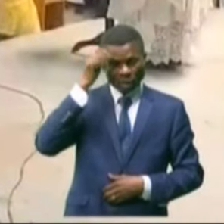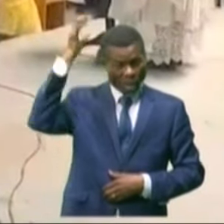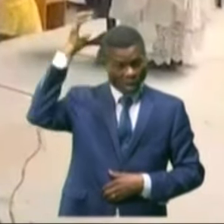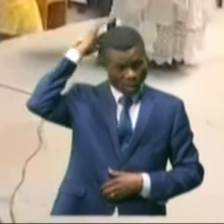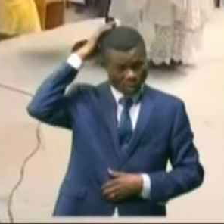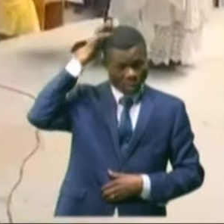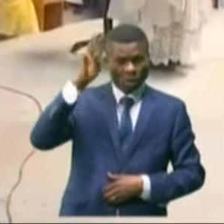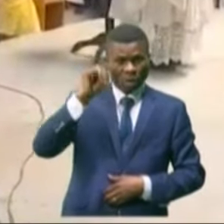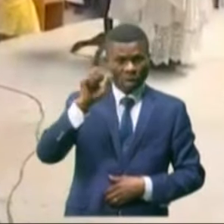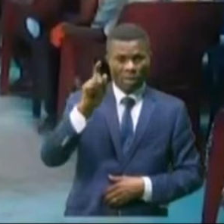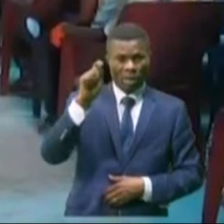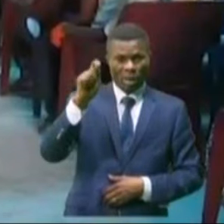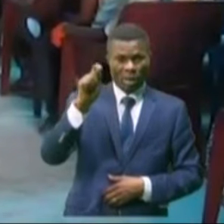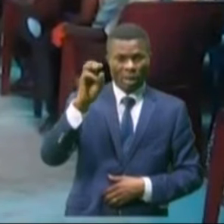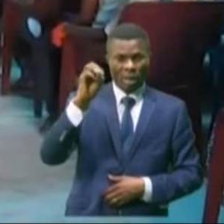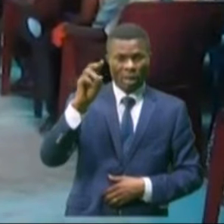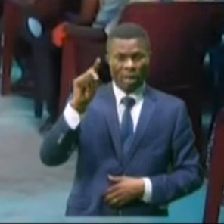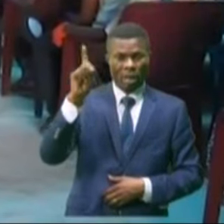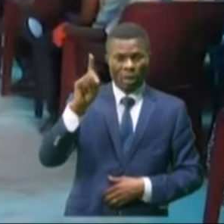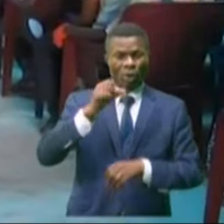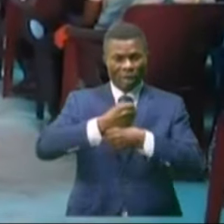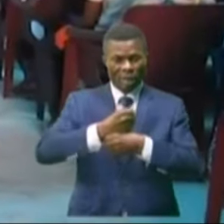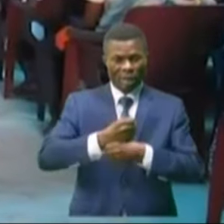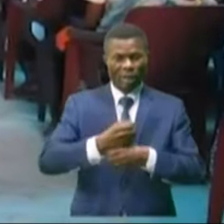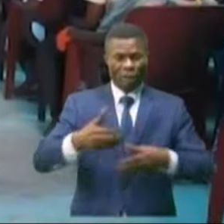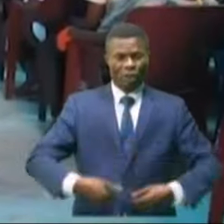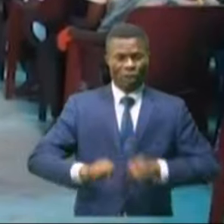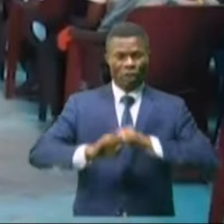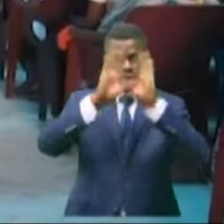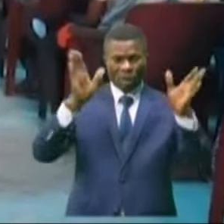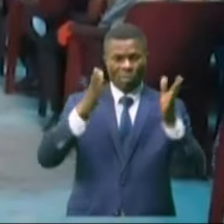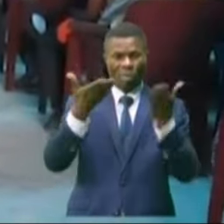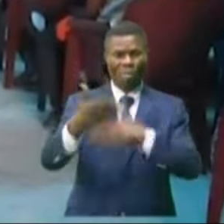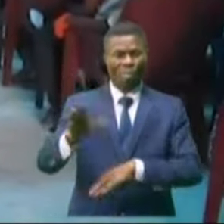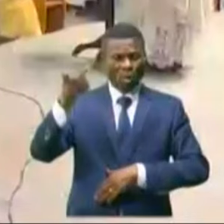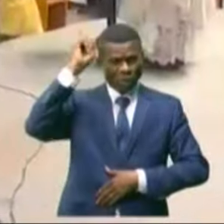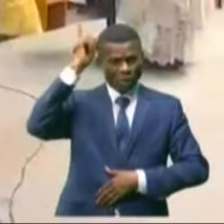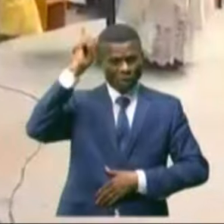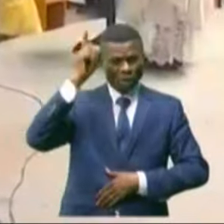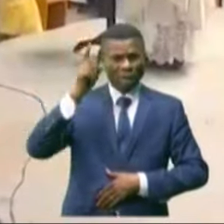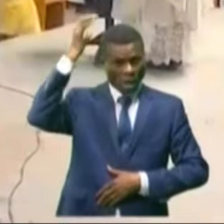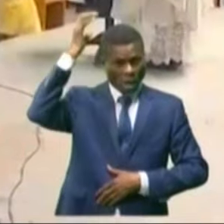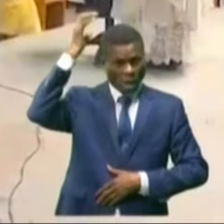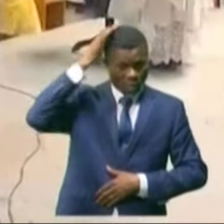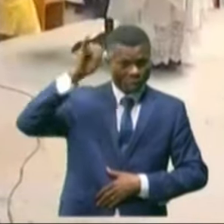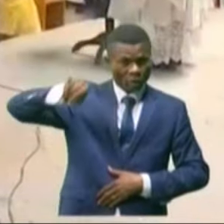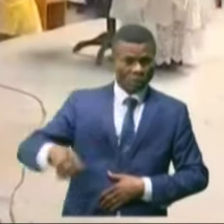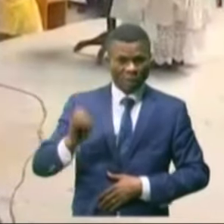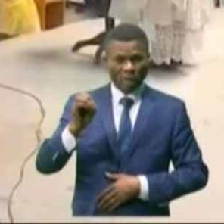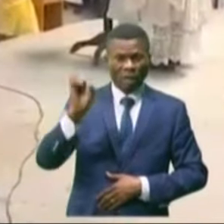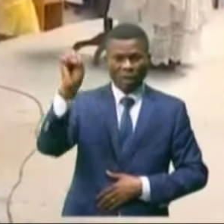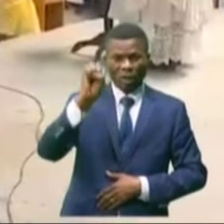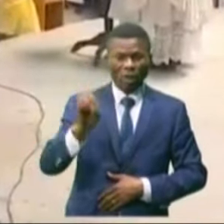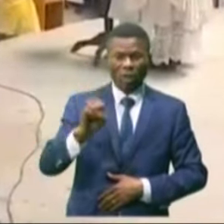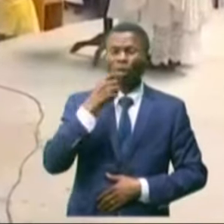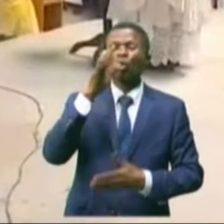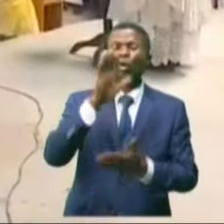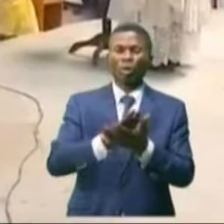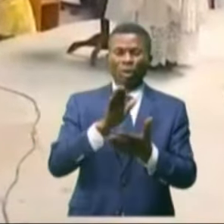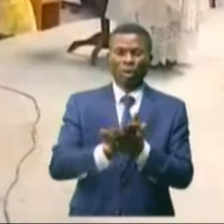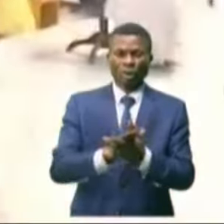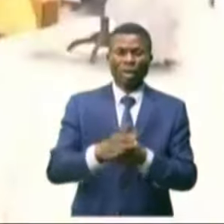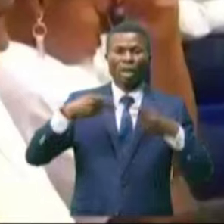Matondo, le fondateur de Bilenge Amwinda. Monseigneur José Mokoué Kanga a rendu un vibrant hommage à ses